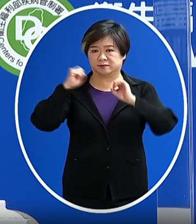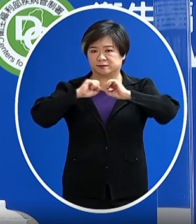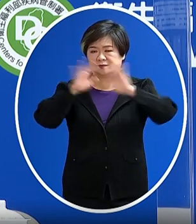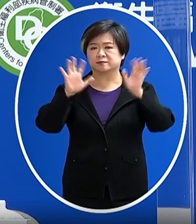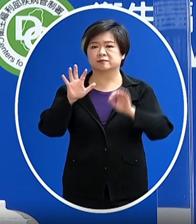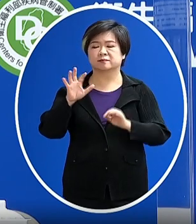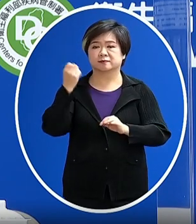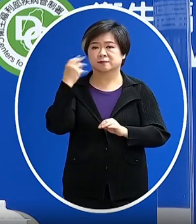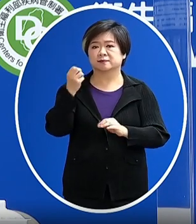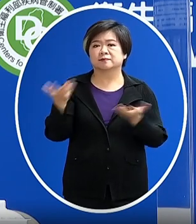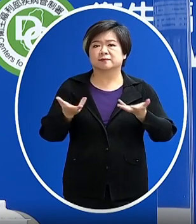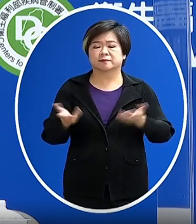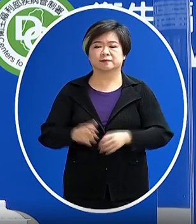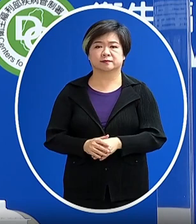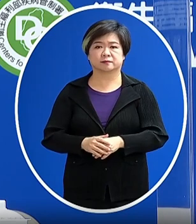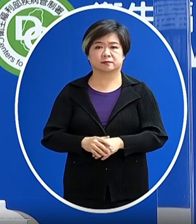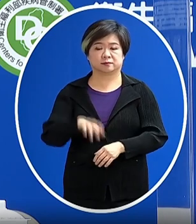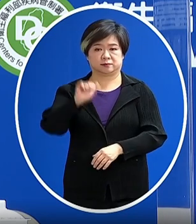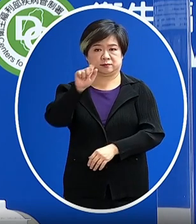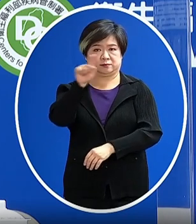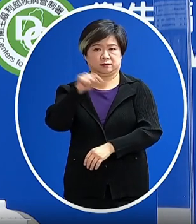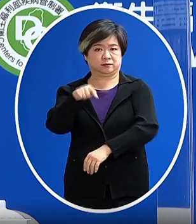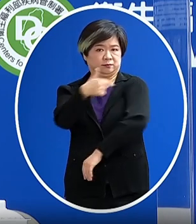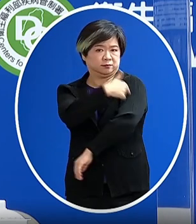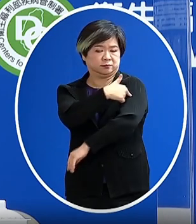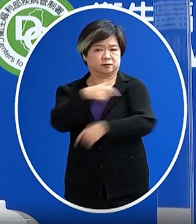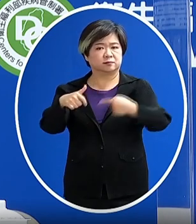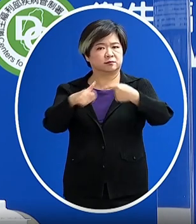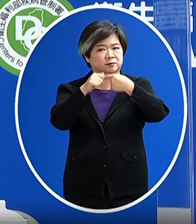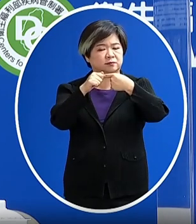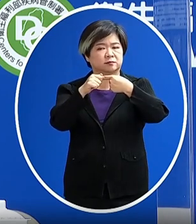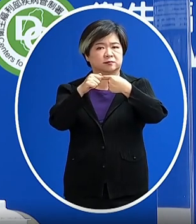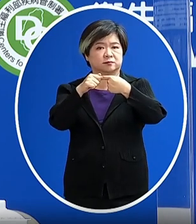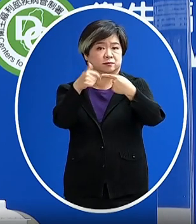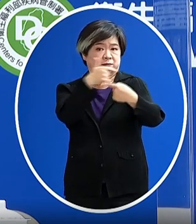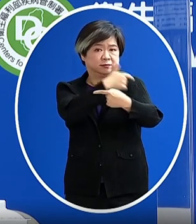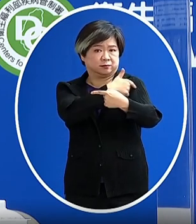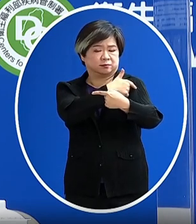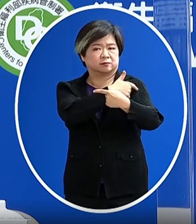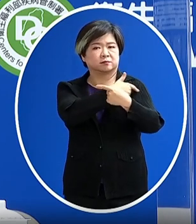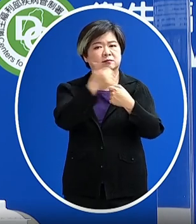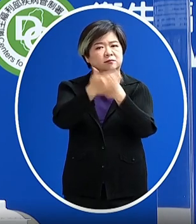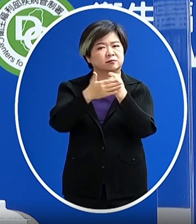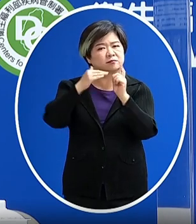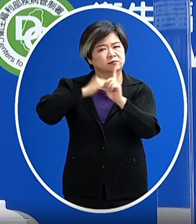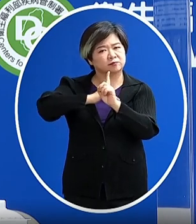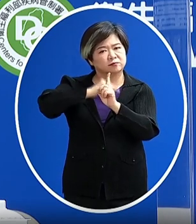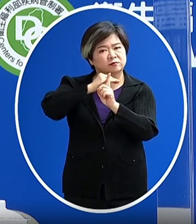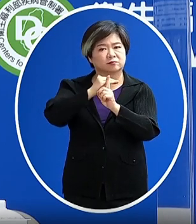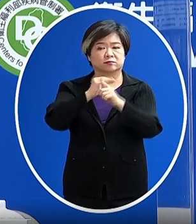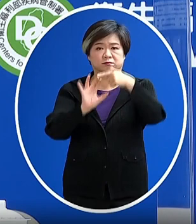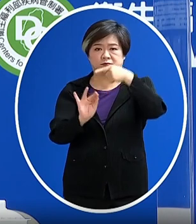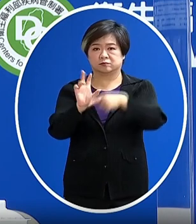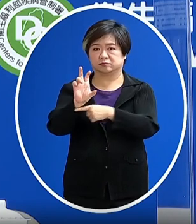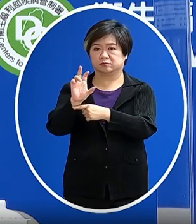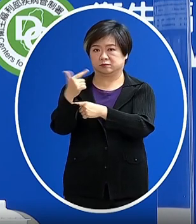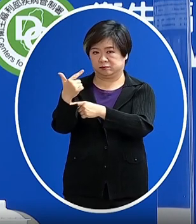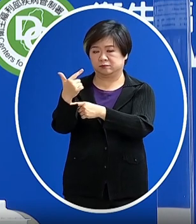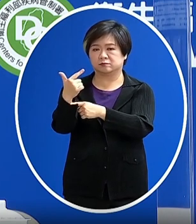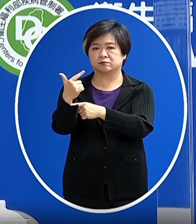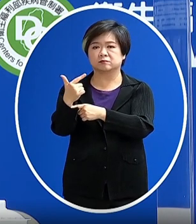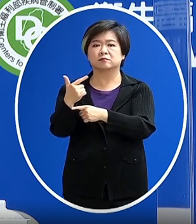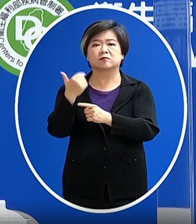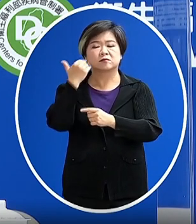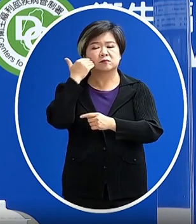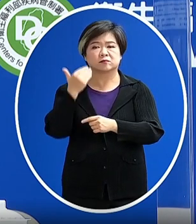个研究结果。那 A G 疫苗接种第一剂哈，接种一剂的效力为76%，那延